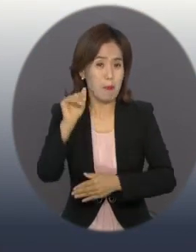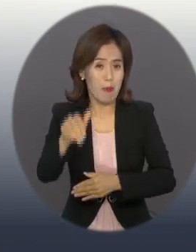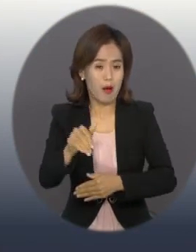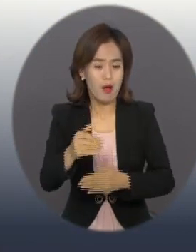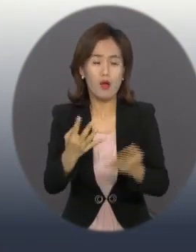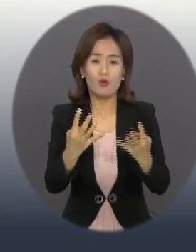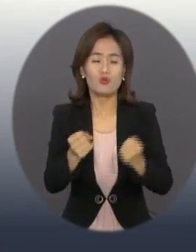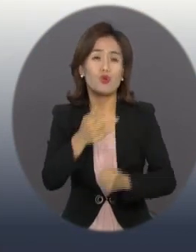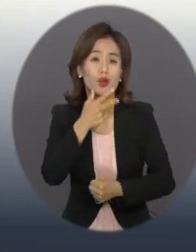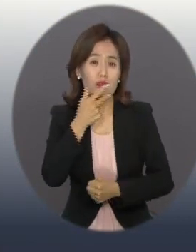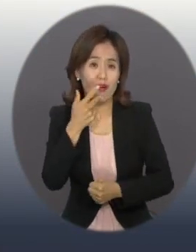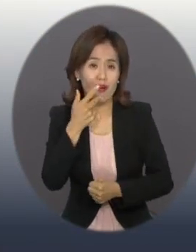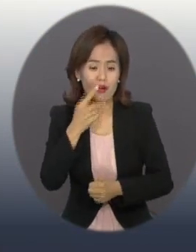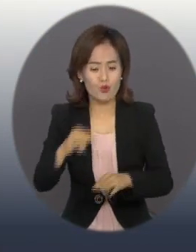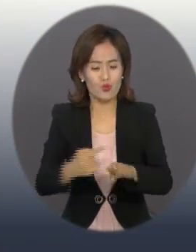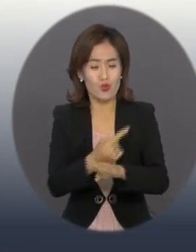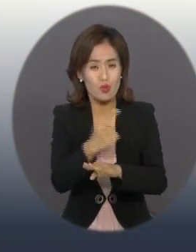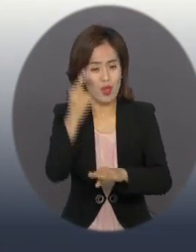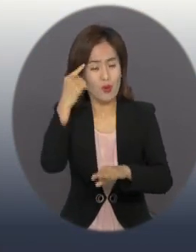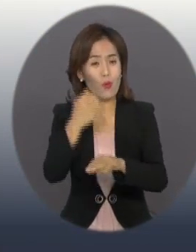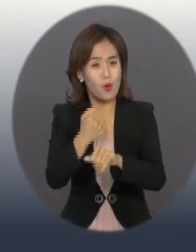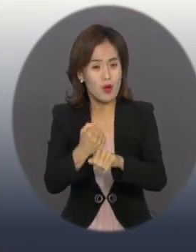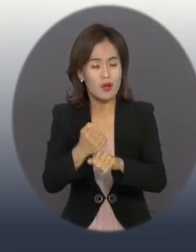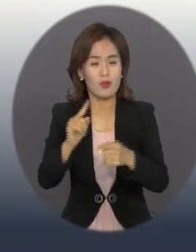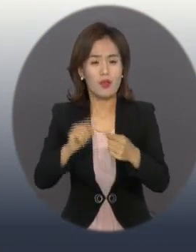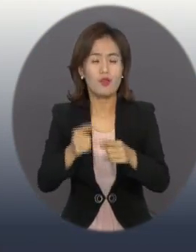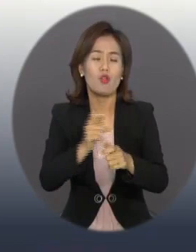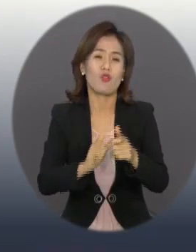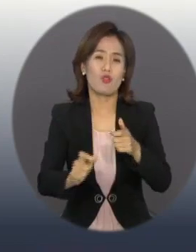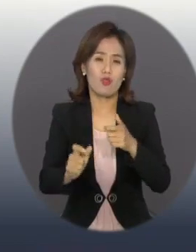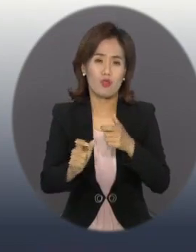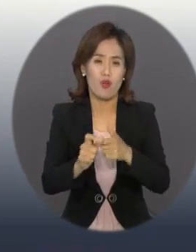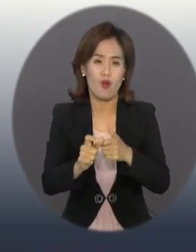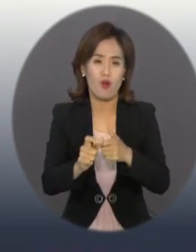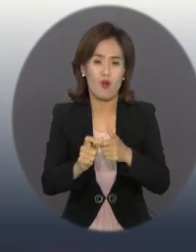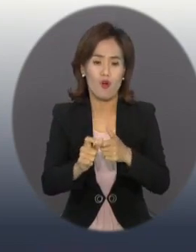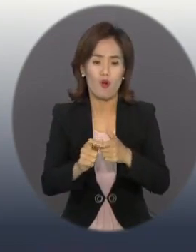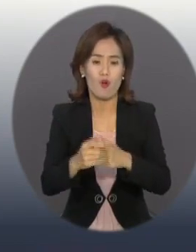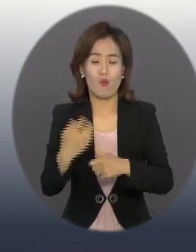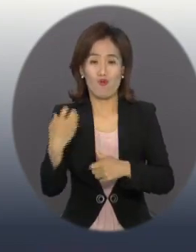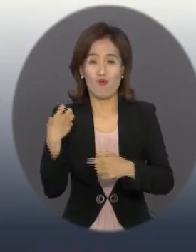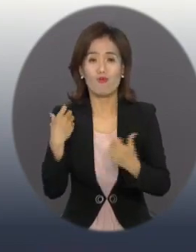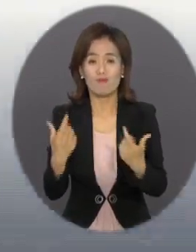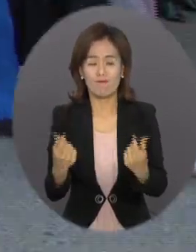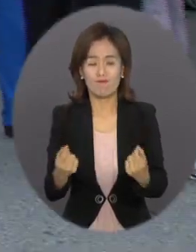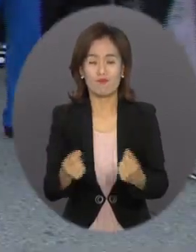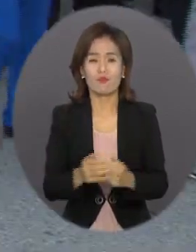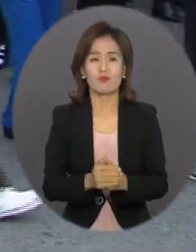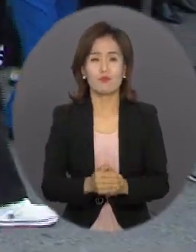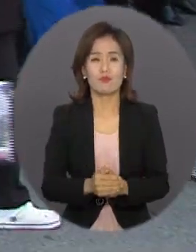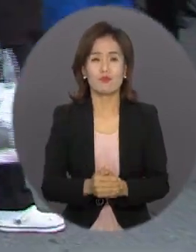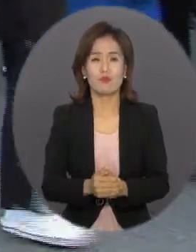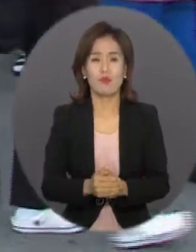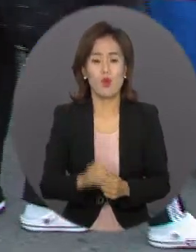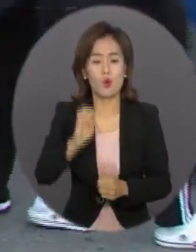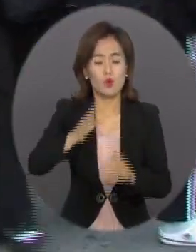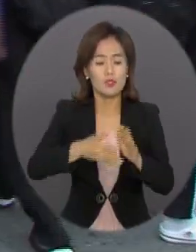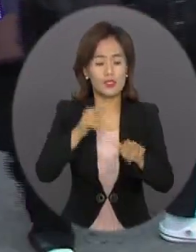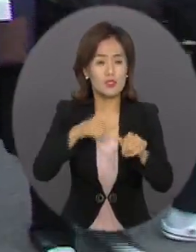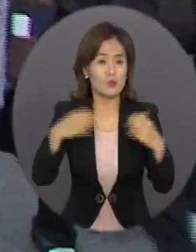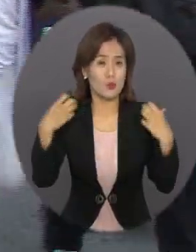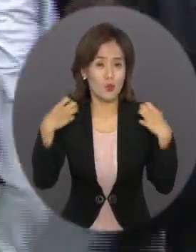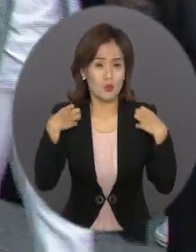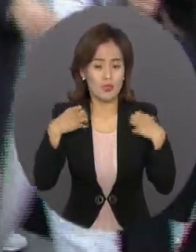수학, 영어, 탐구 등 타 영역의 비중이 다소 커질 수밖에 없을 것으로 예상이 되고 있고요. 광주시